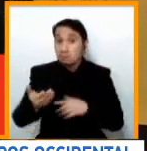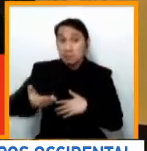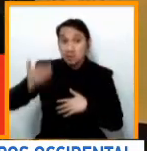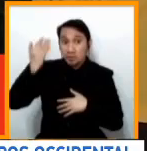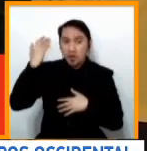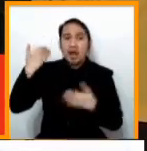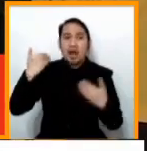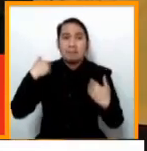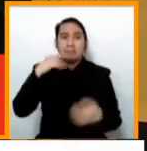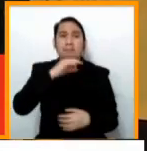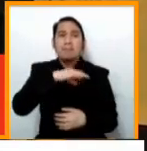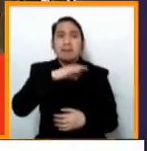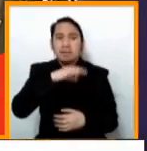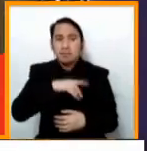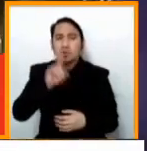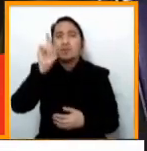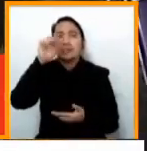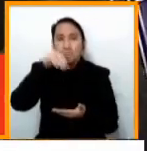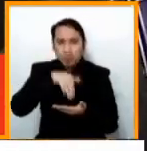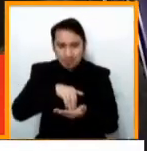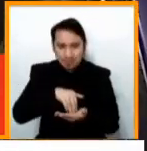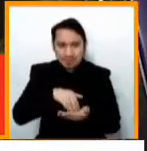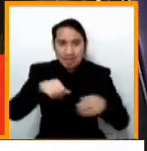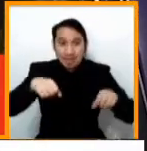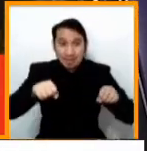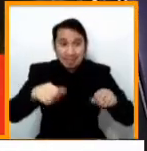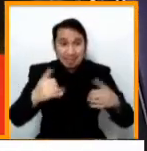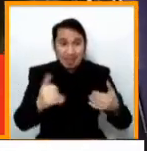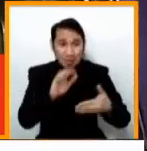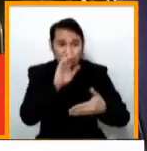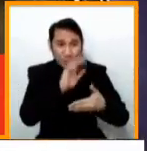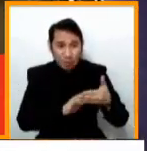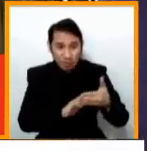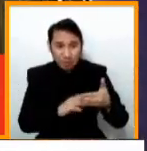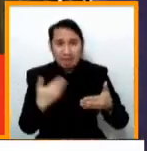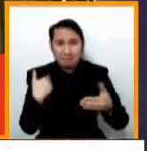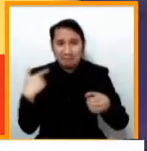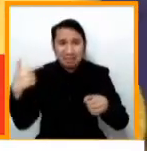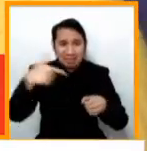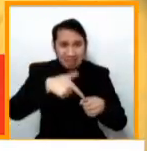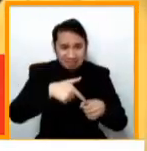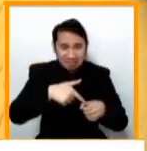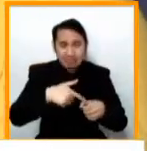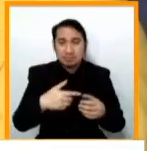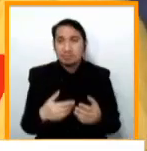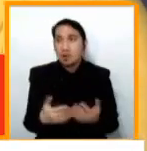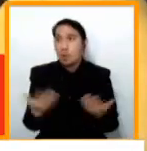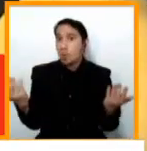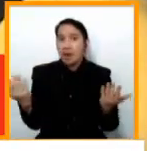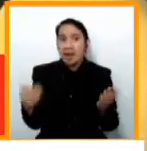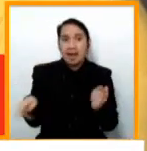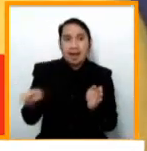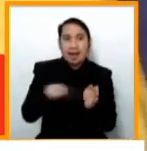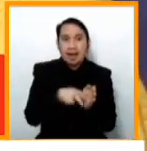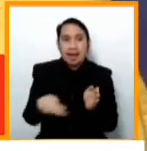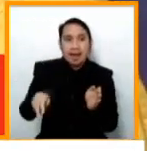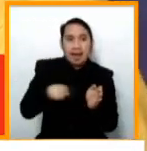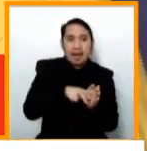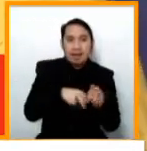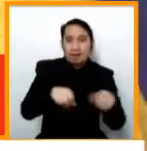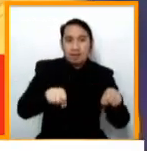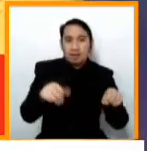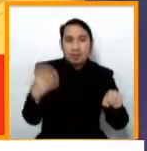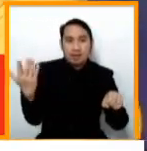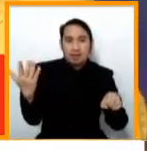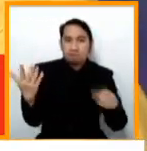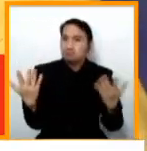sa pagbiyahe ng tricycle. Babawasan pa yan ng panggasolina. Walang pasahero. Maraming nawala ng trabaho.